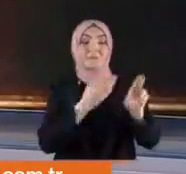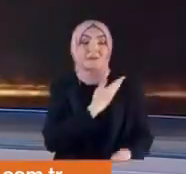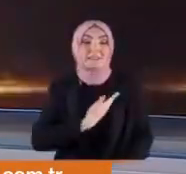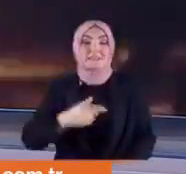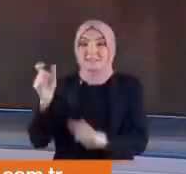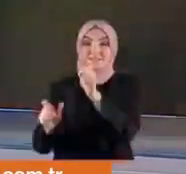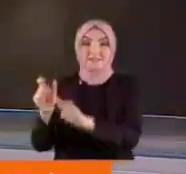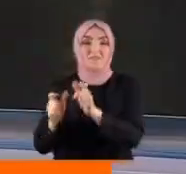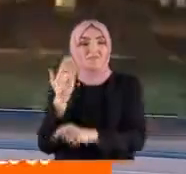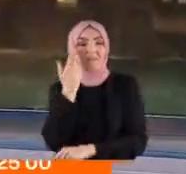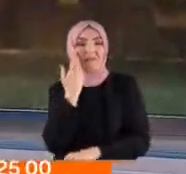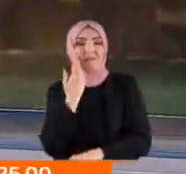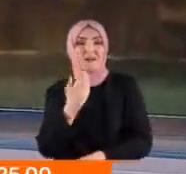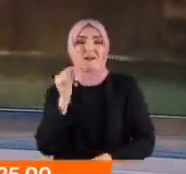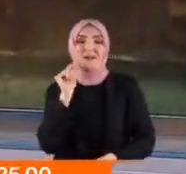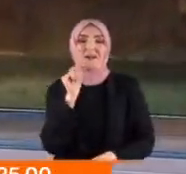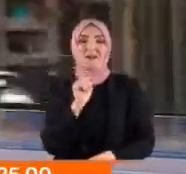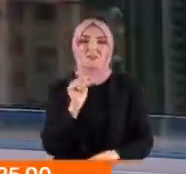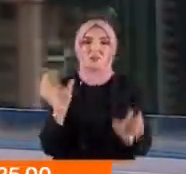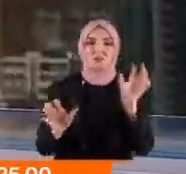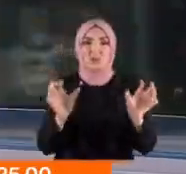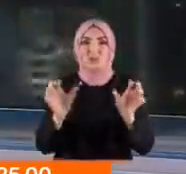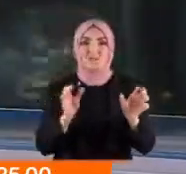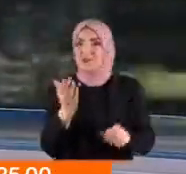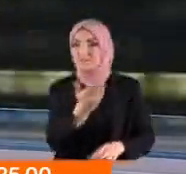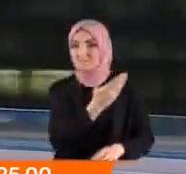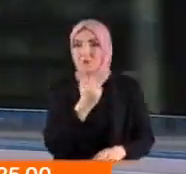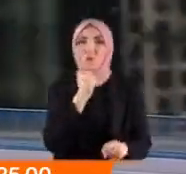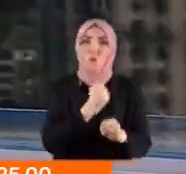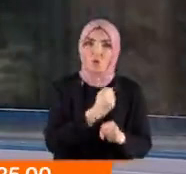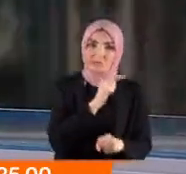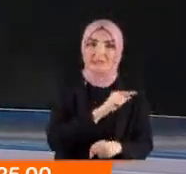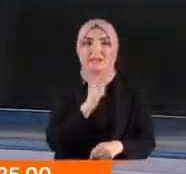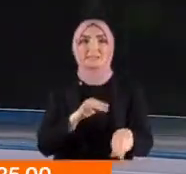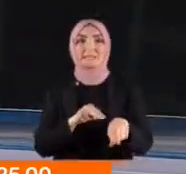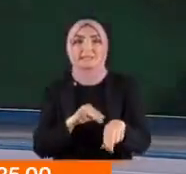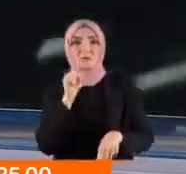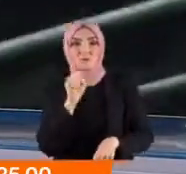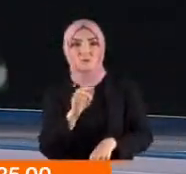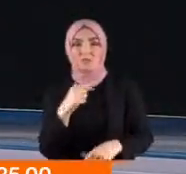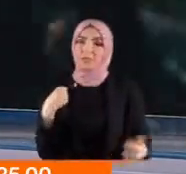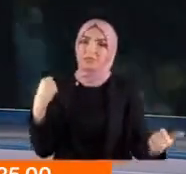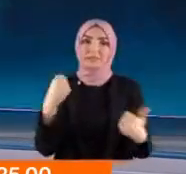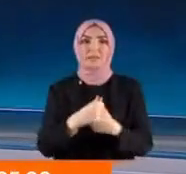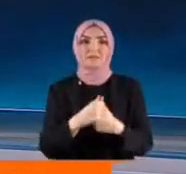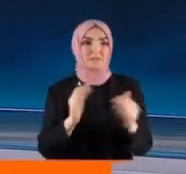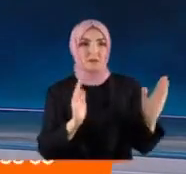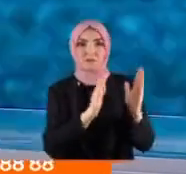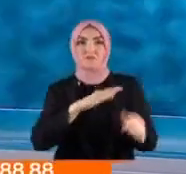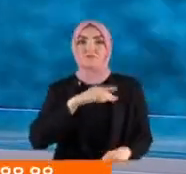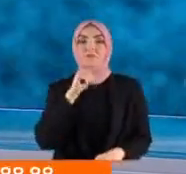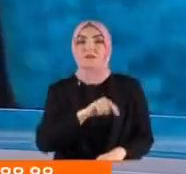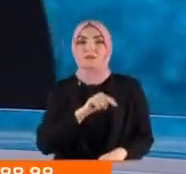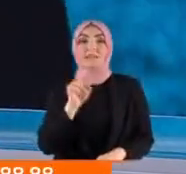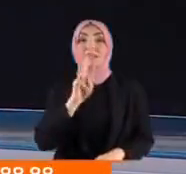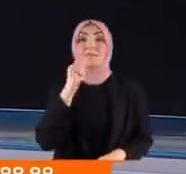Yerlerin hayranı olduğu ikonik canavarlar Godzilla ve King Kong kozlarını bir kez daha paylaşacak. İşte 26 Mart'ta